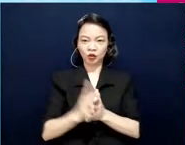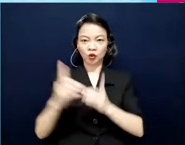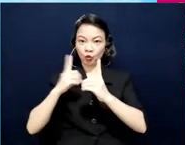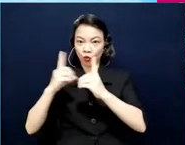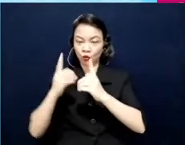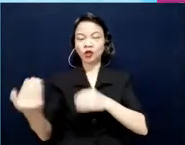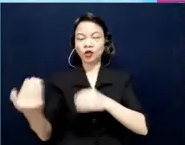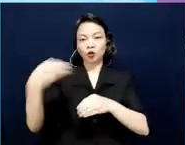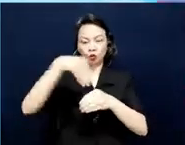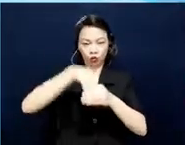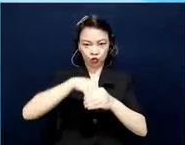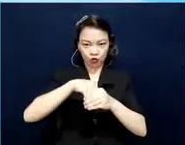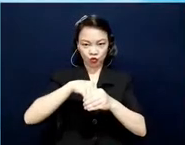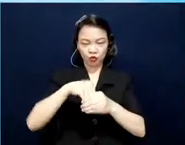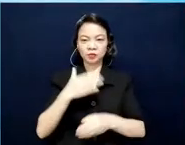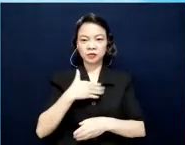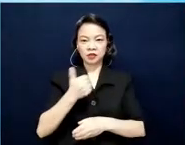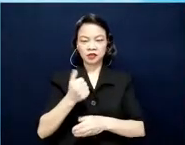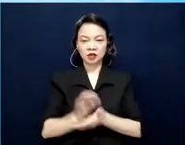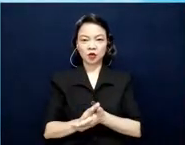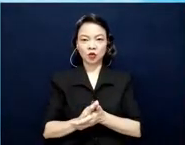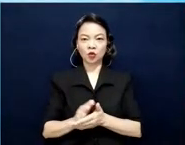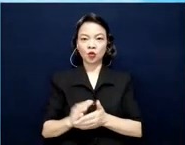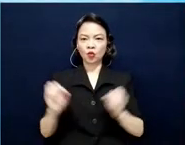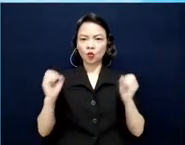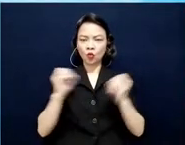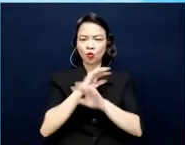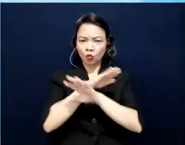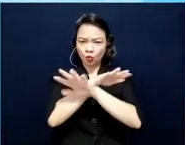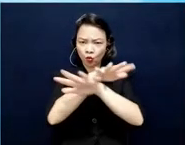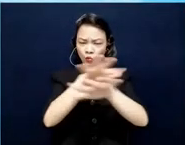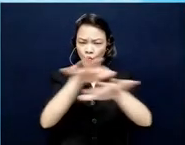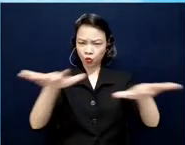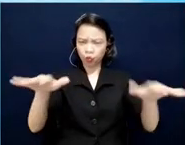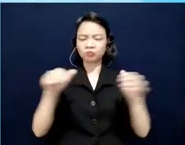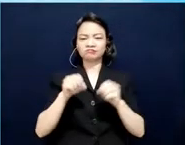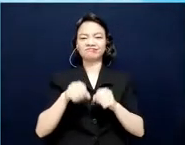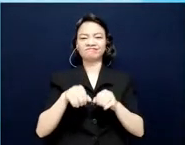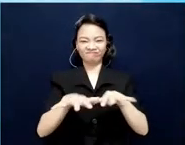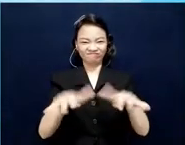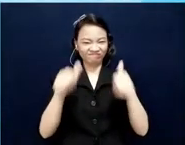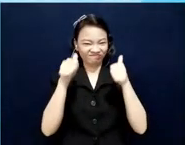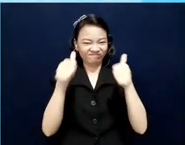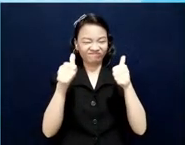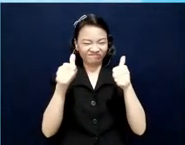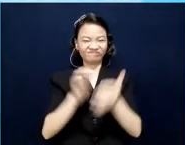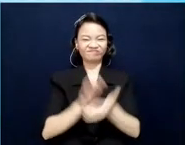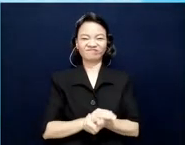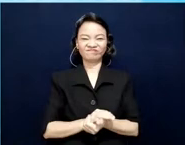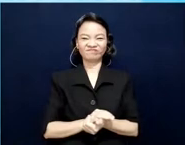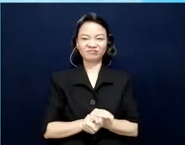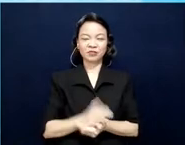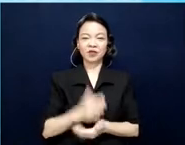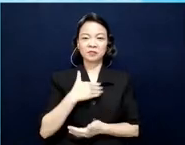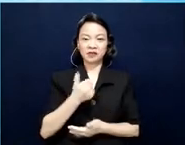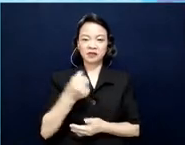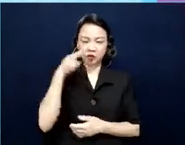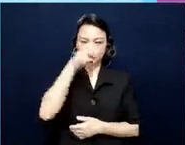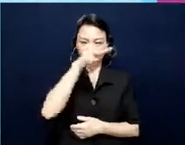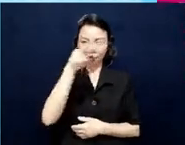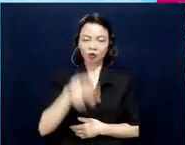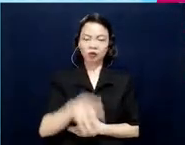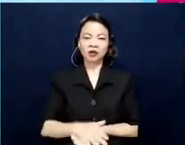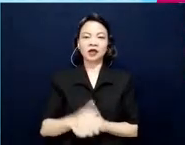dapat menjangkau audiens yang lebih luas lagi. Sahabat, webinar ini juga bisa Anda simak dalam dua bahasa loh, yakni